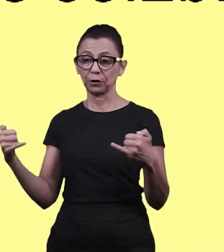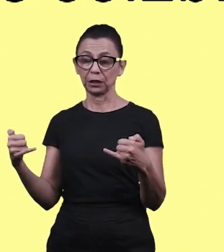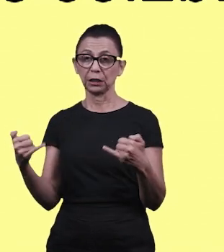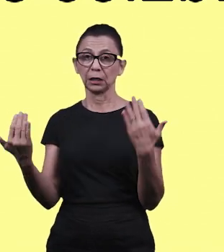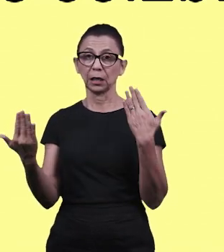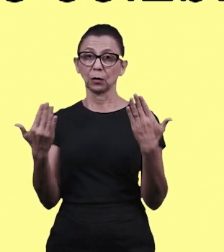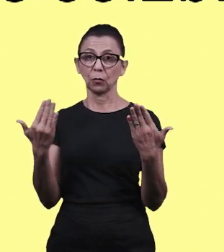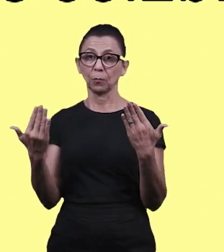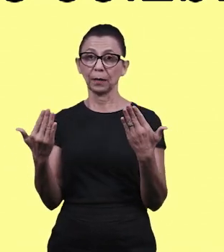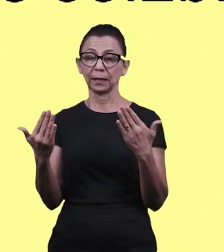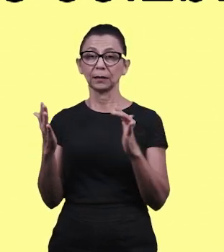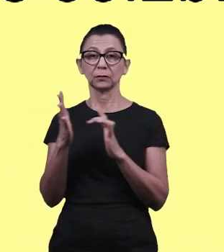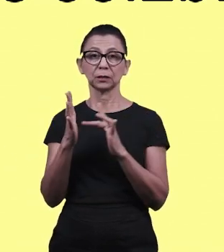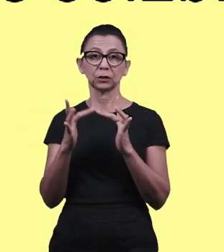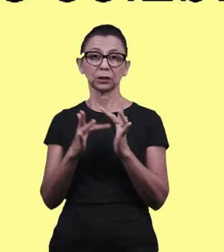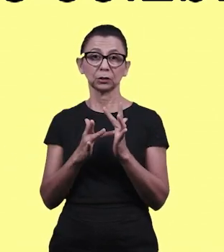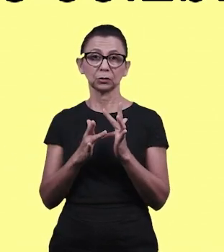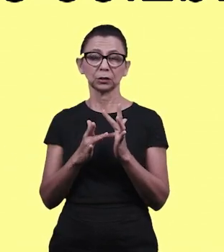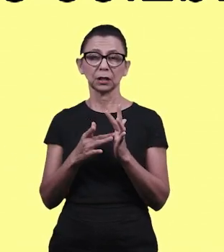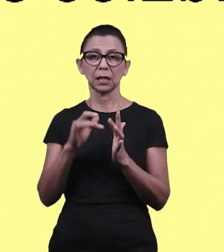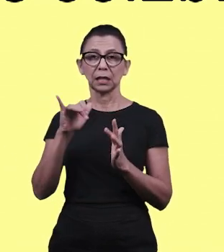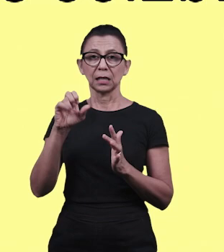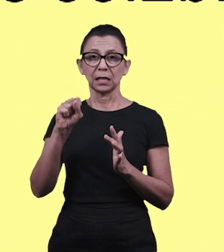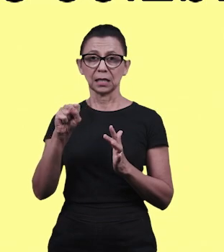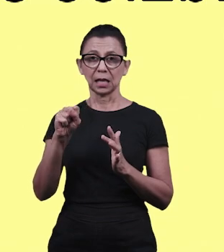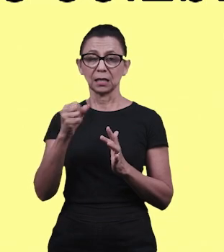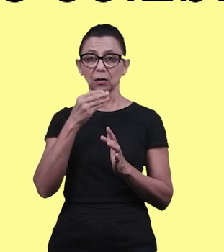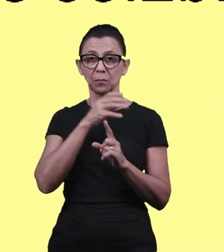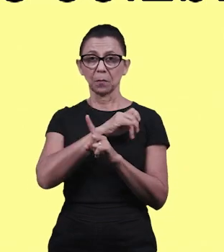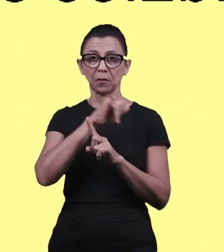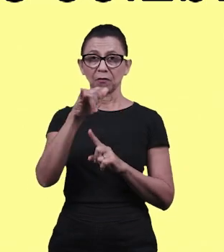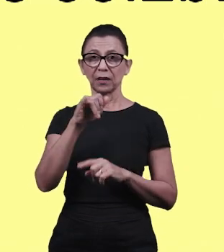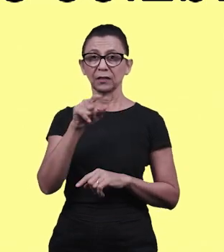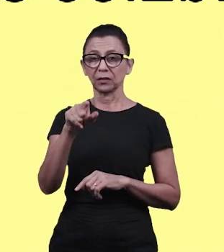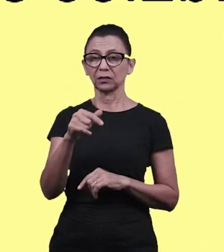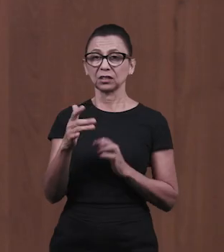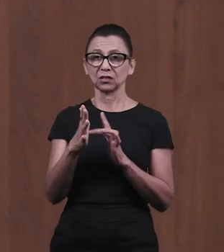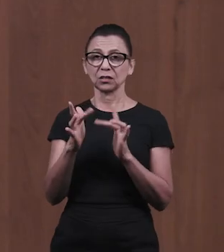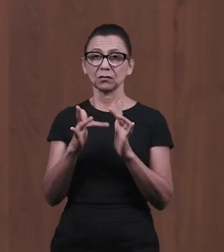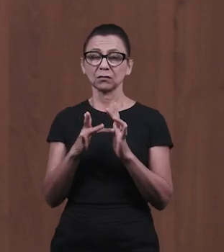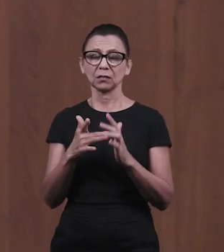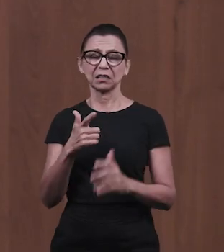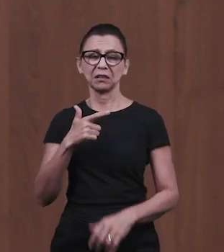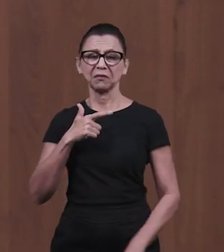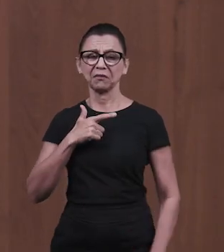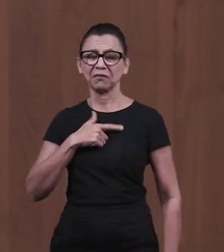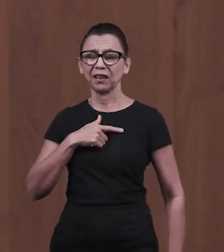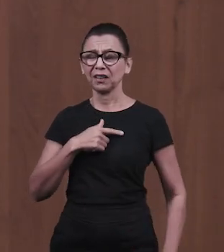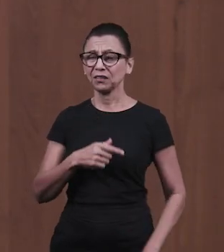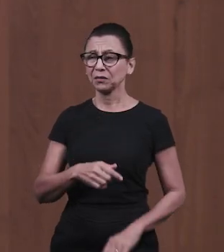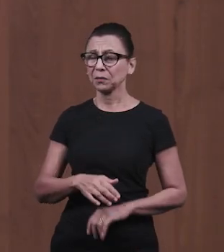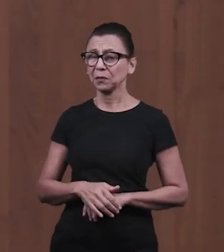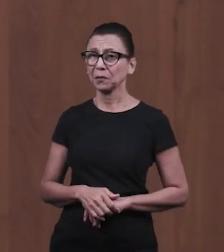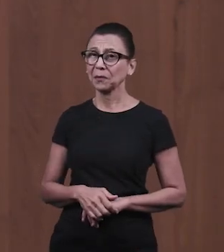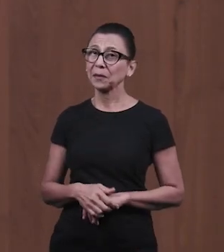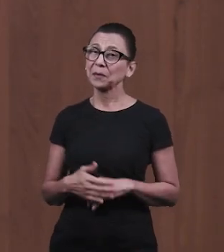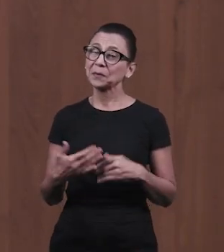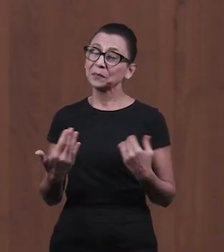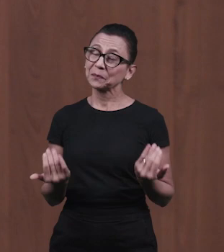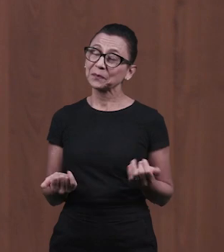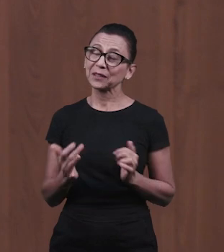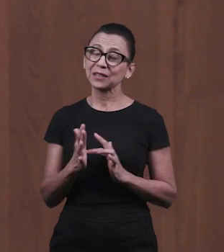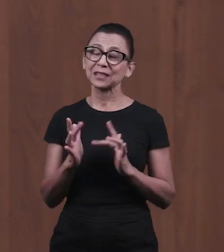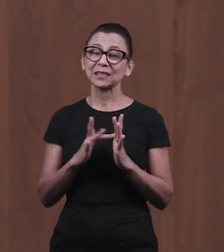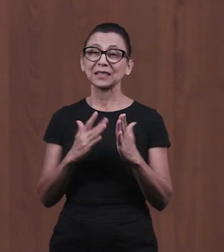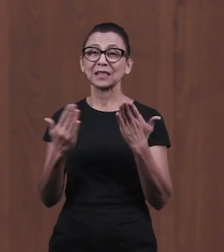что Иисус не имел ни вида, ни величия. Он не был красив видом, чтобы мы желали его. Поэтому